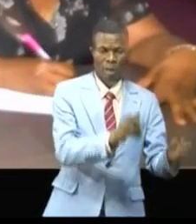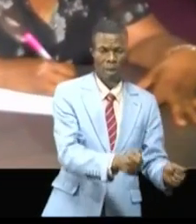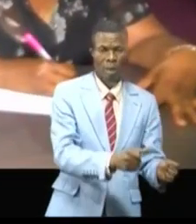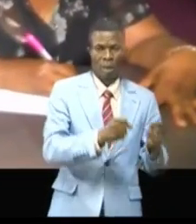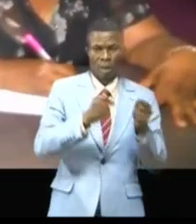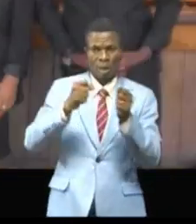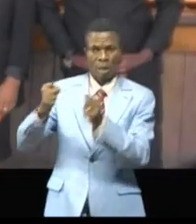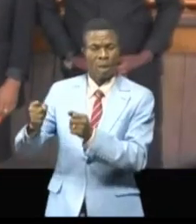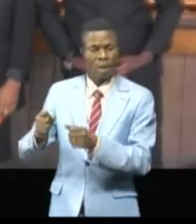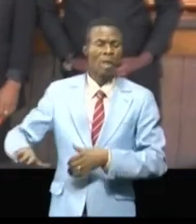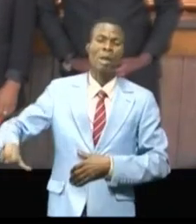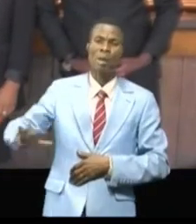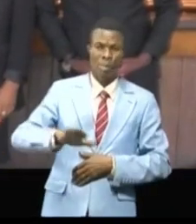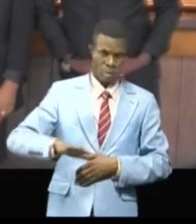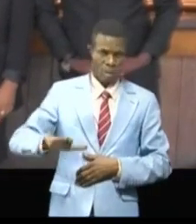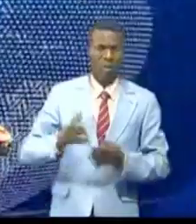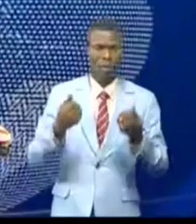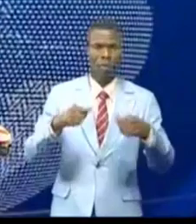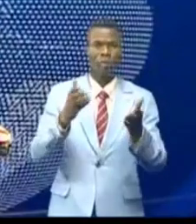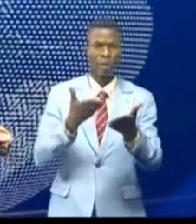à n'importe quel lieu de vente.